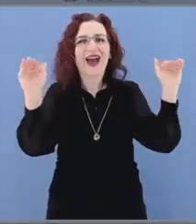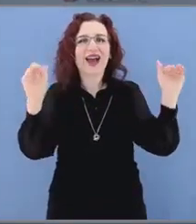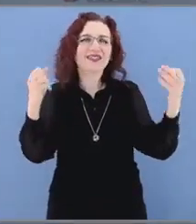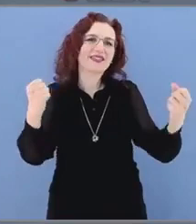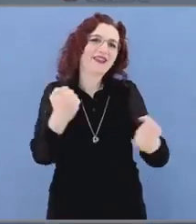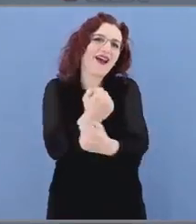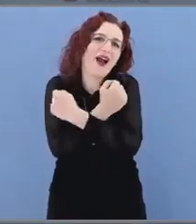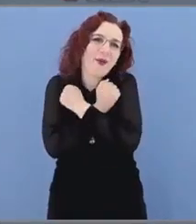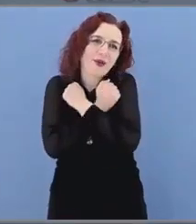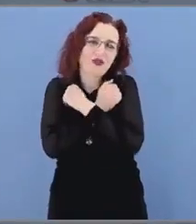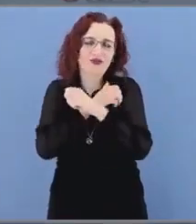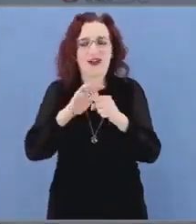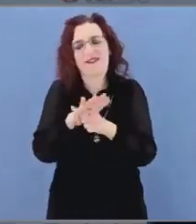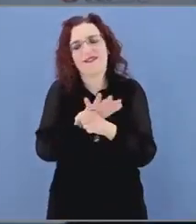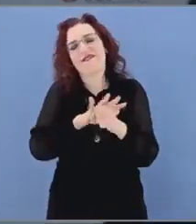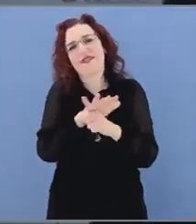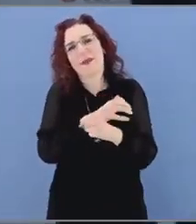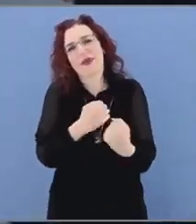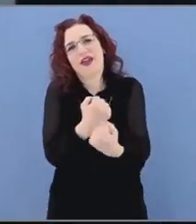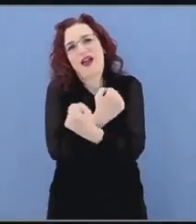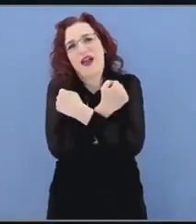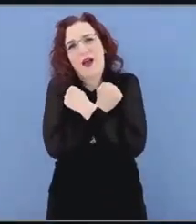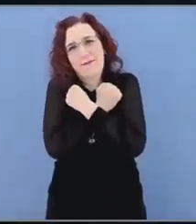E a te, Nicola.